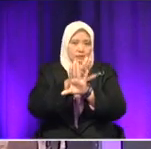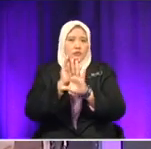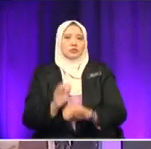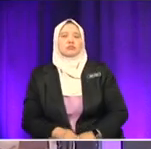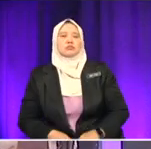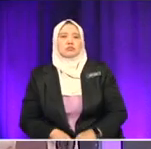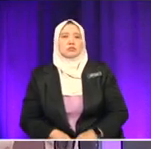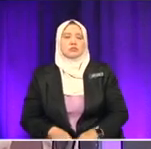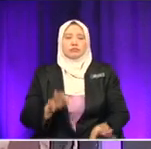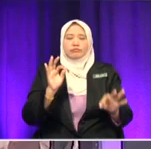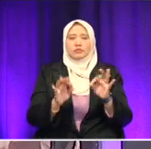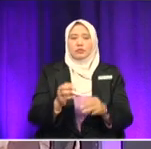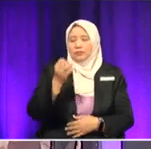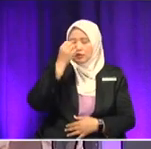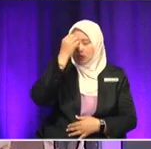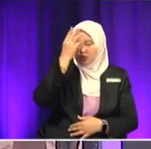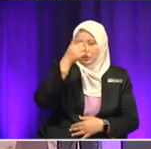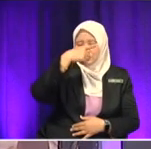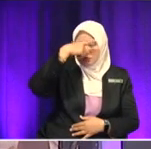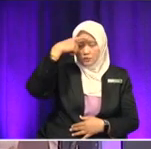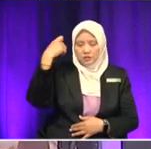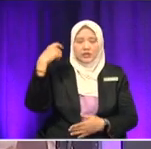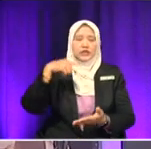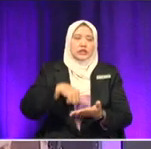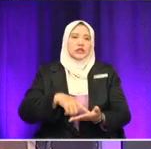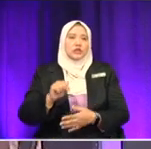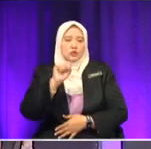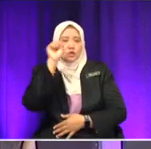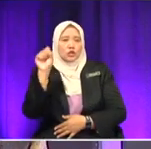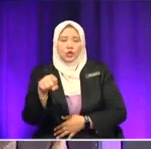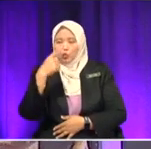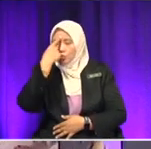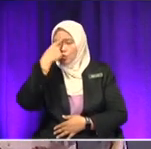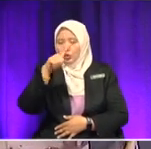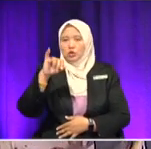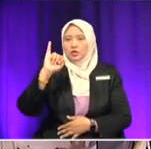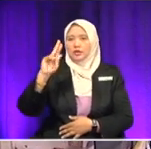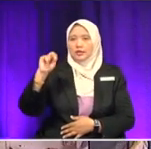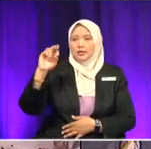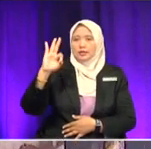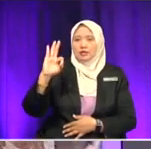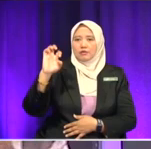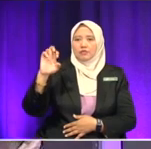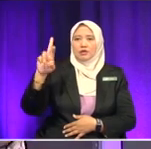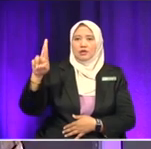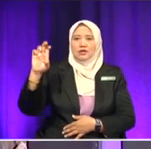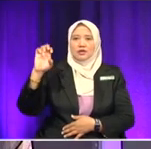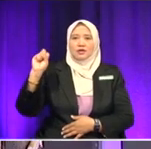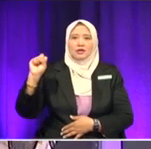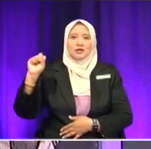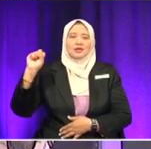memberi sebab, maka itu adalah contoh soalan untuk inference. Betul. Okey, mari kita pergi kepada soalan inference. Alah, cikgu dah